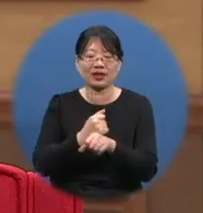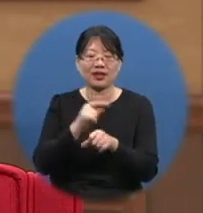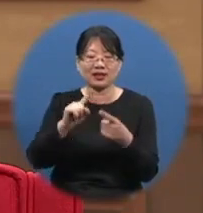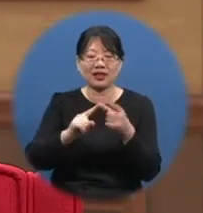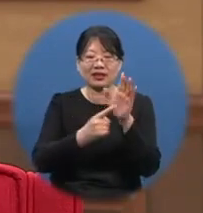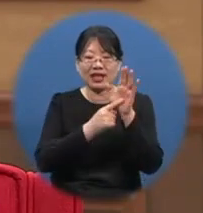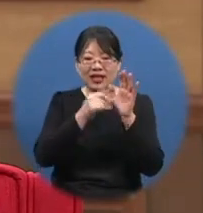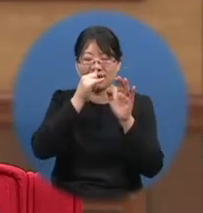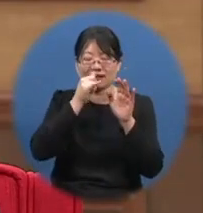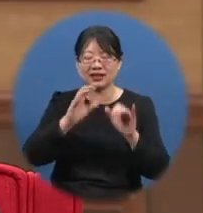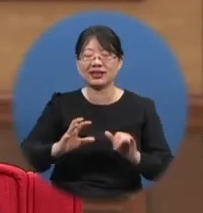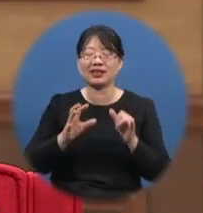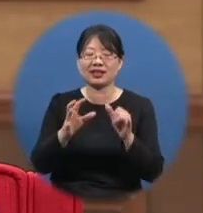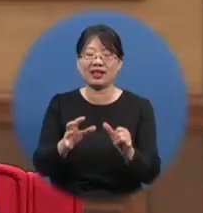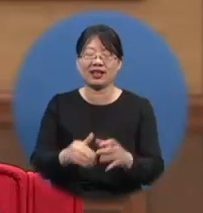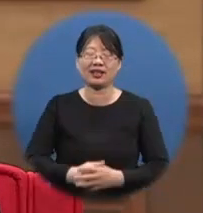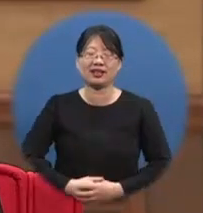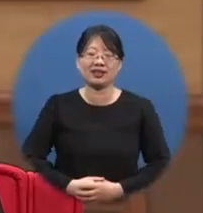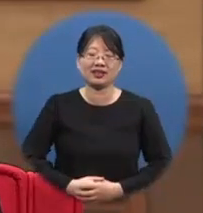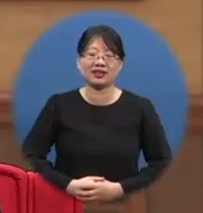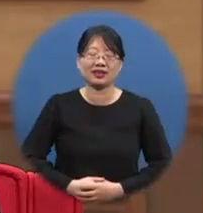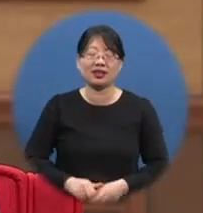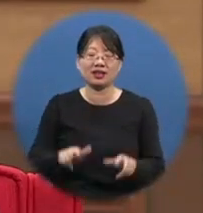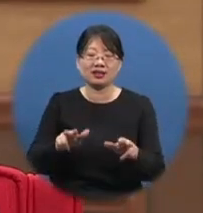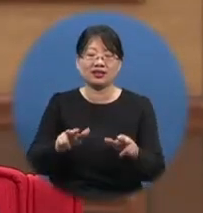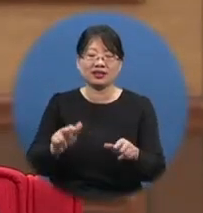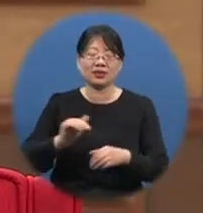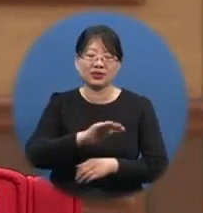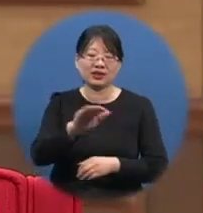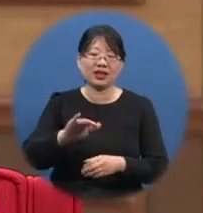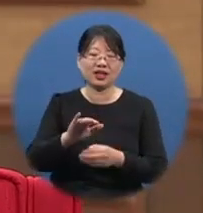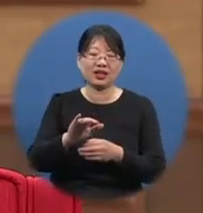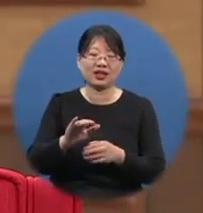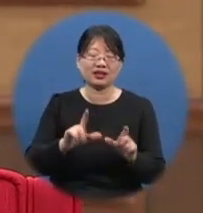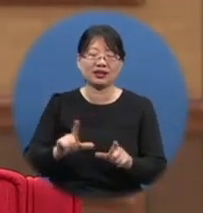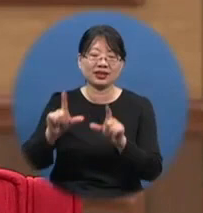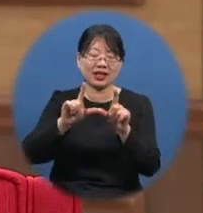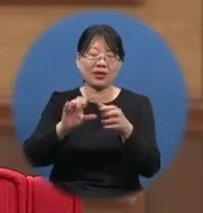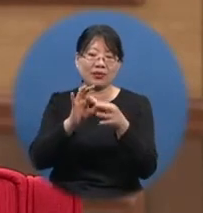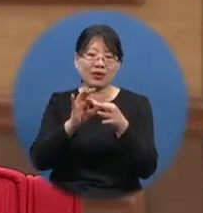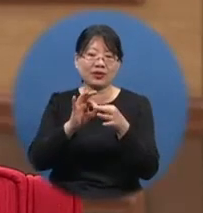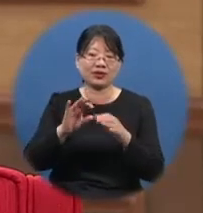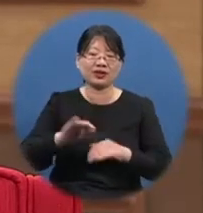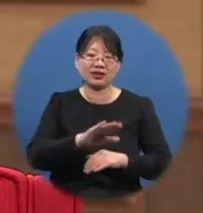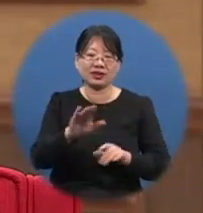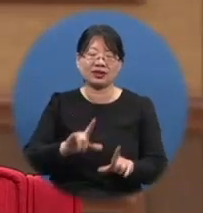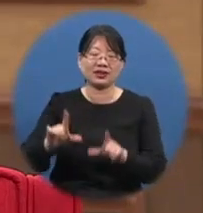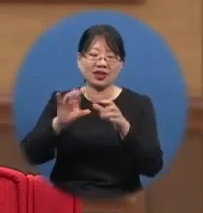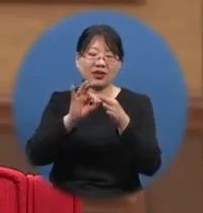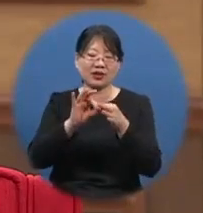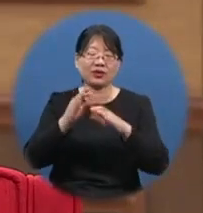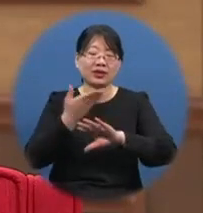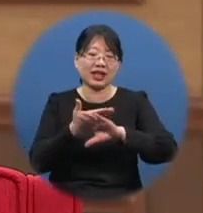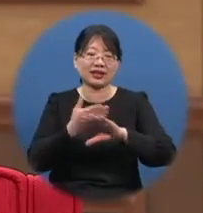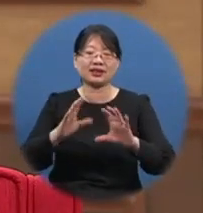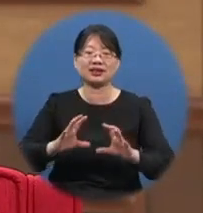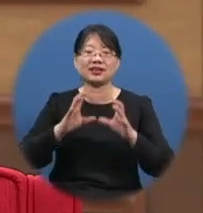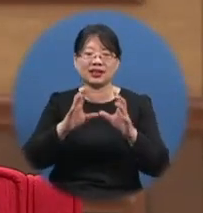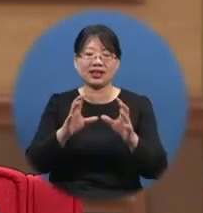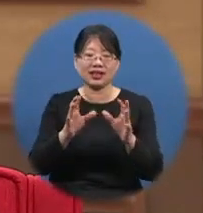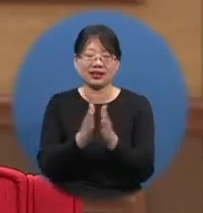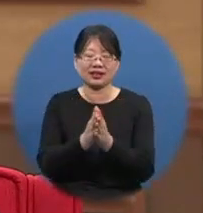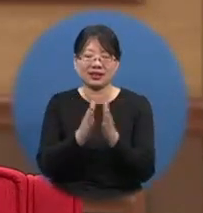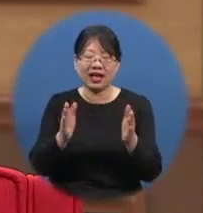그게 나타내는 세상이 지금 우리가 우리 삶하고는 우리 삶하고는 전혀 다른 세상에